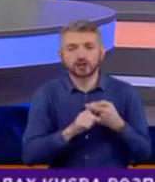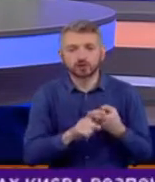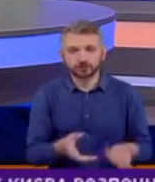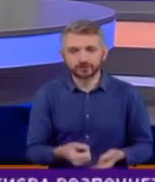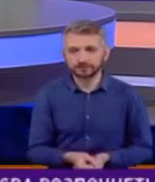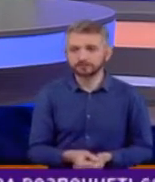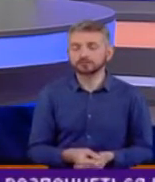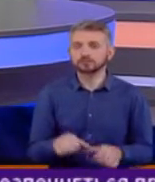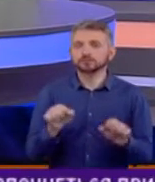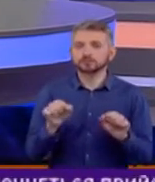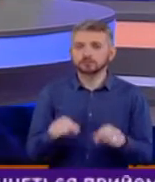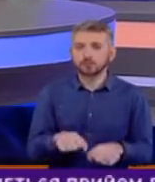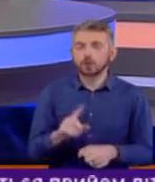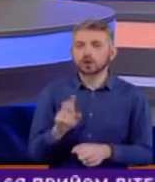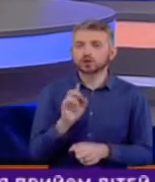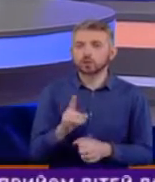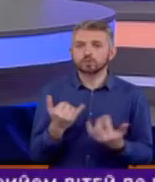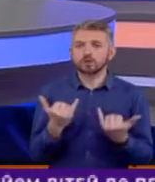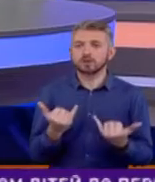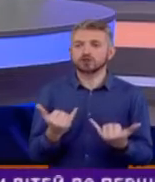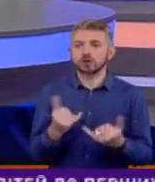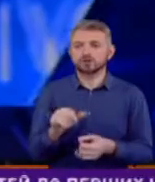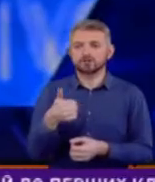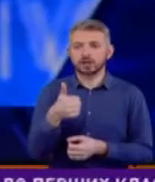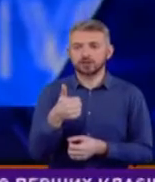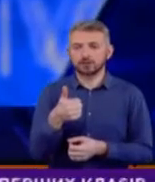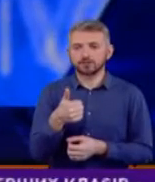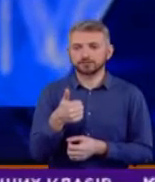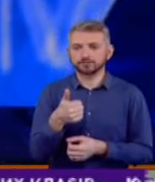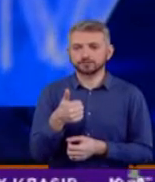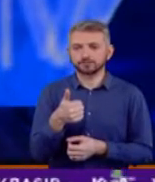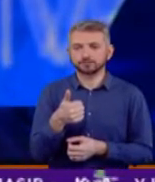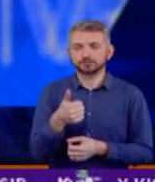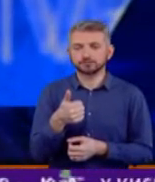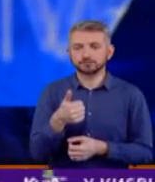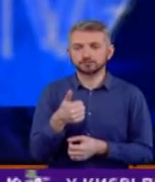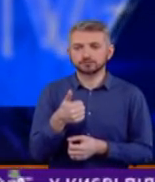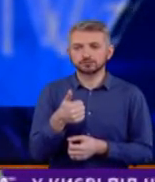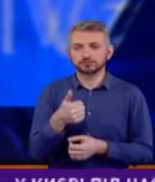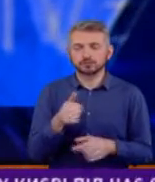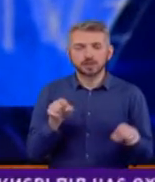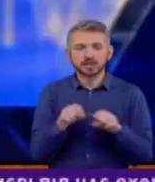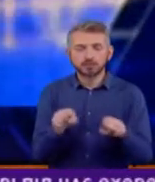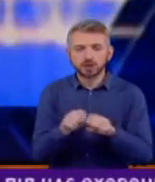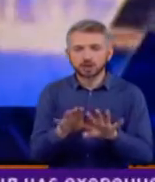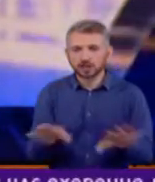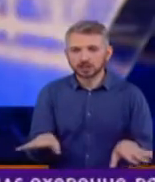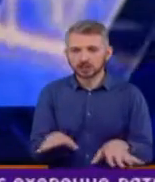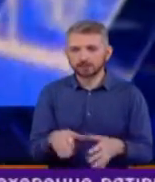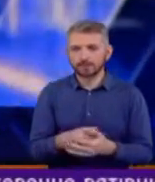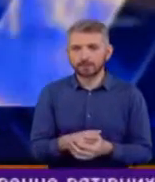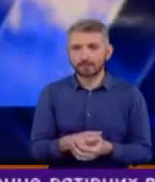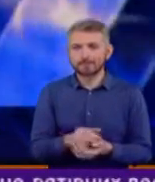залежить. Можна, щоб зараз перше, Василій, не пропагандувати мені,